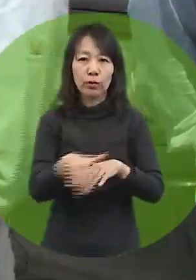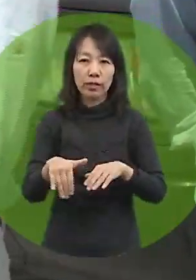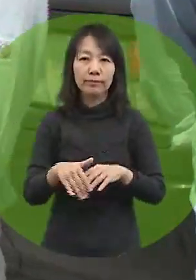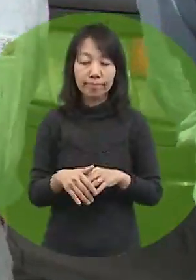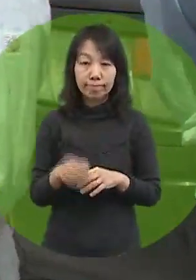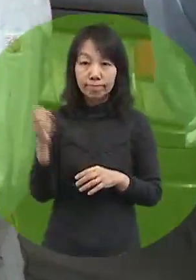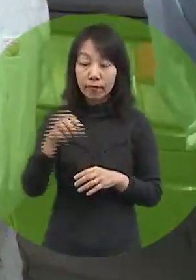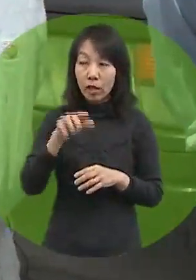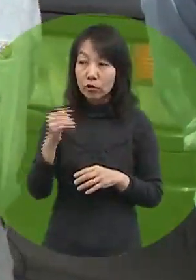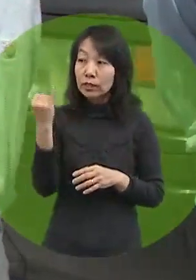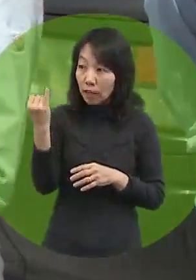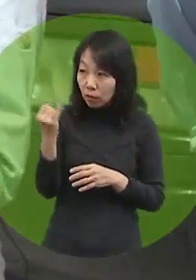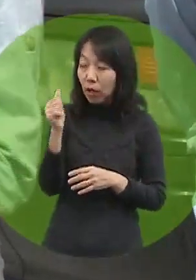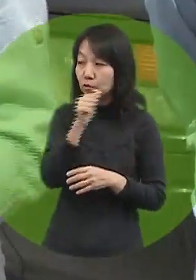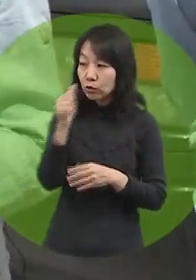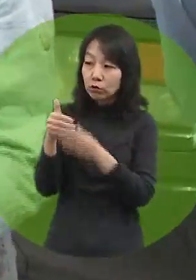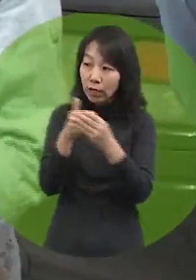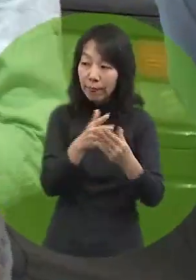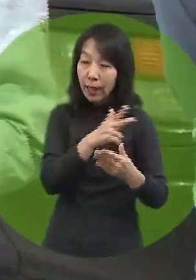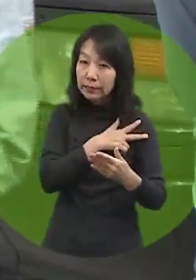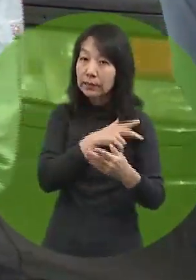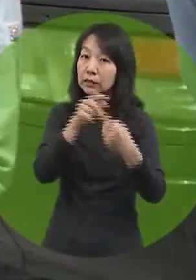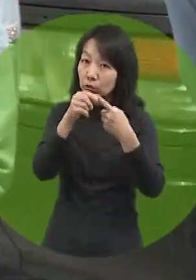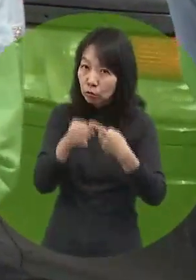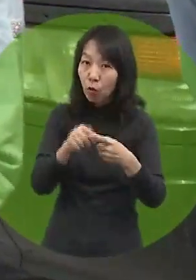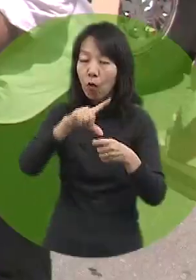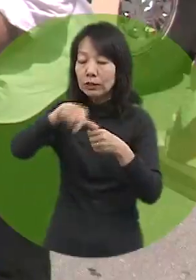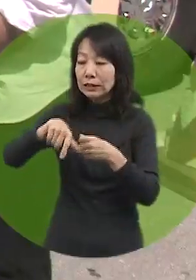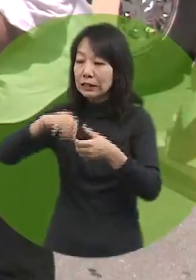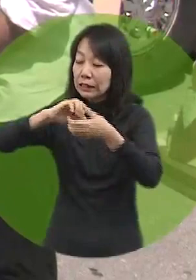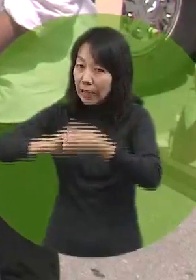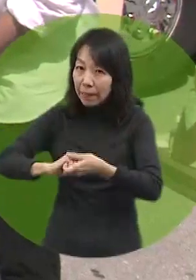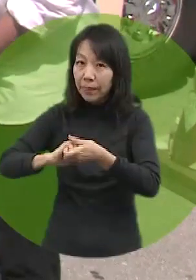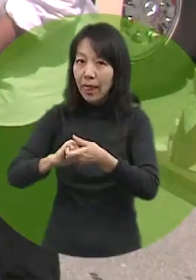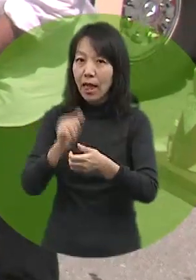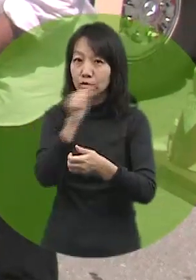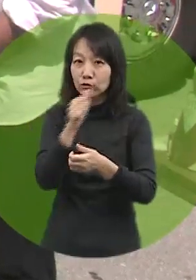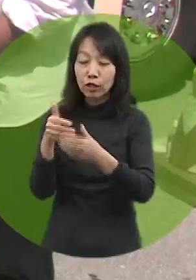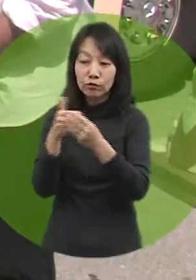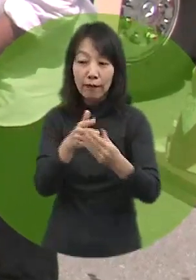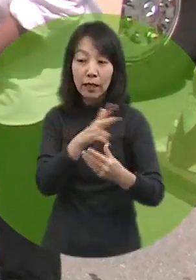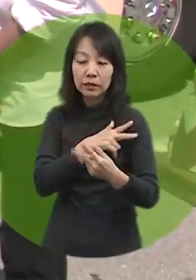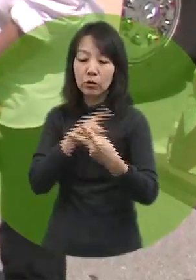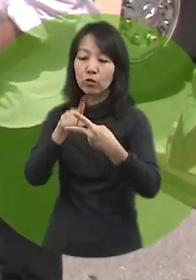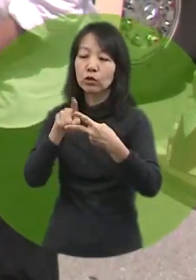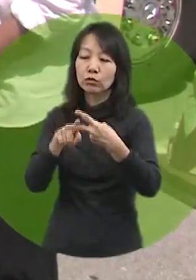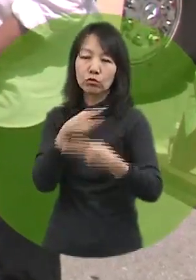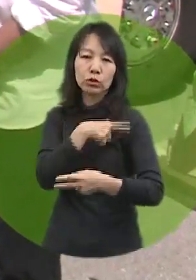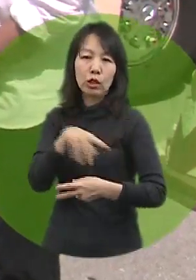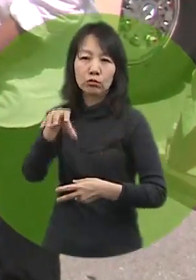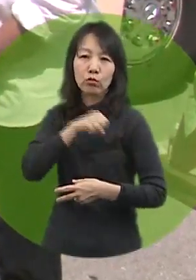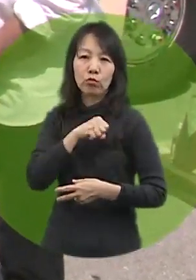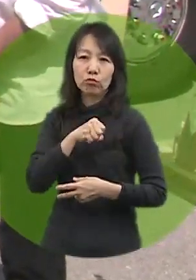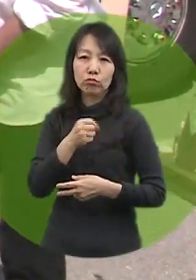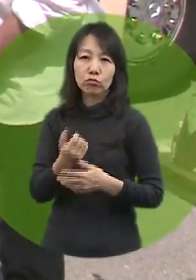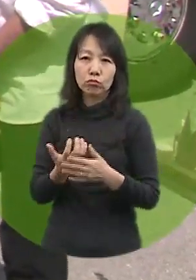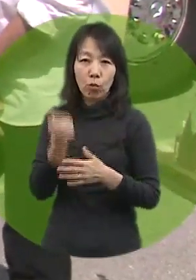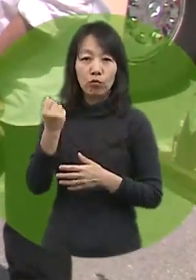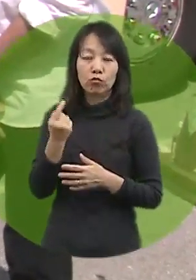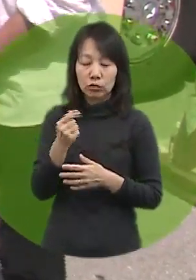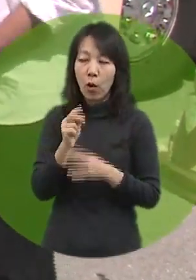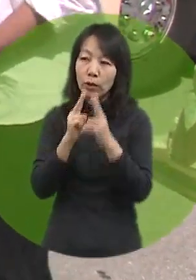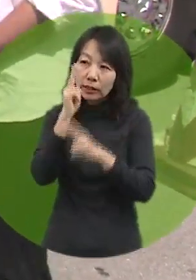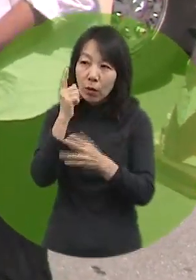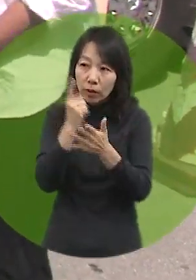は通訳案内士と地域限定通訳案内士両方の資格を持っているので、沖縄に特化した案内ができ